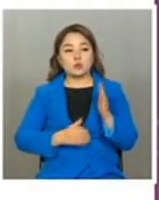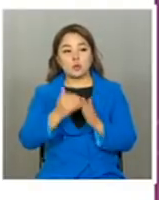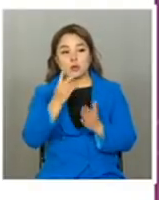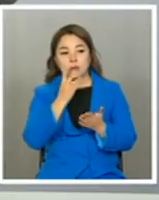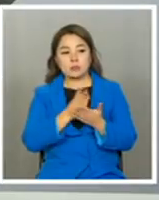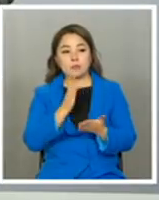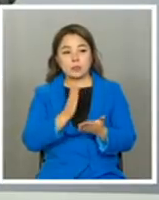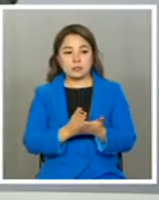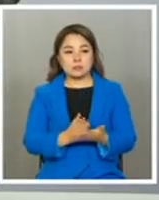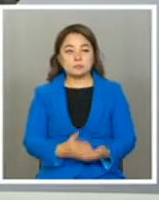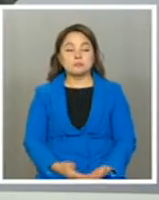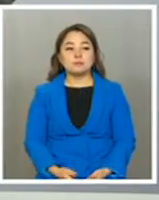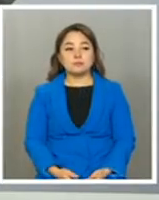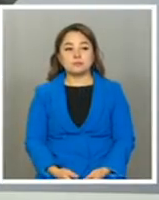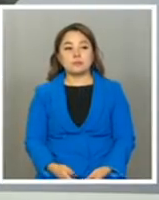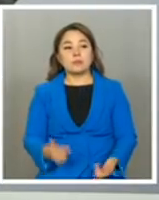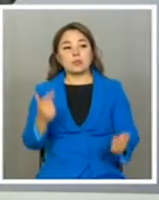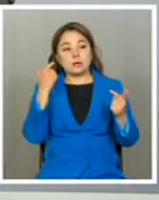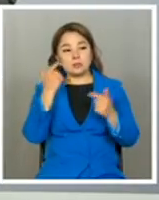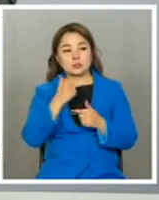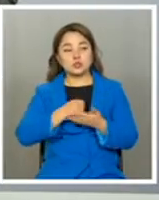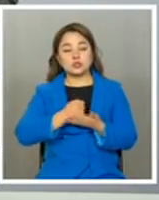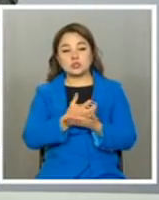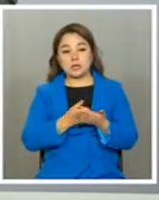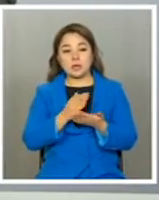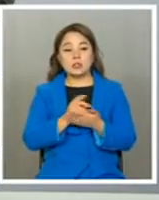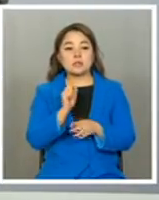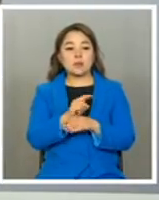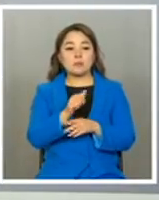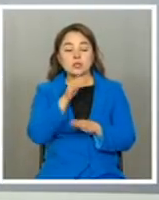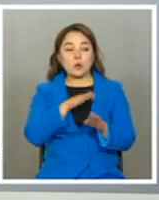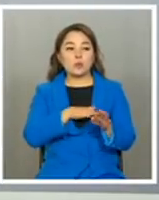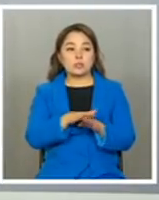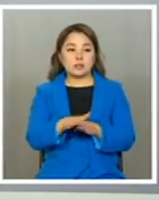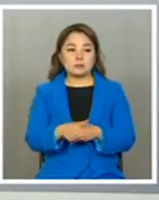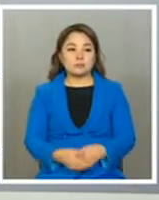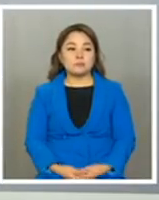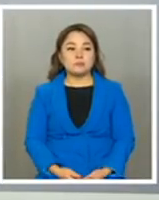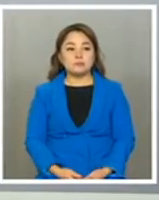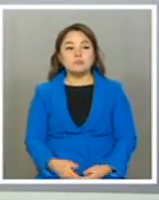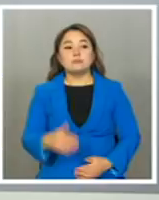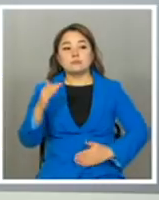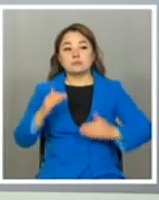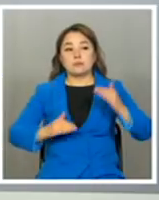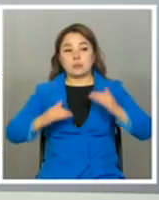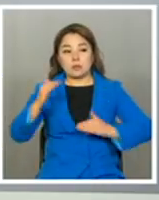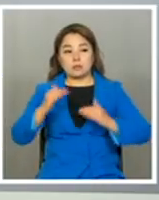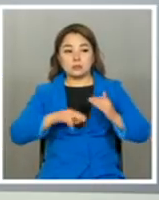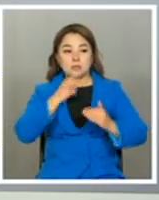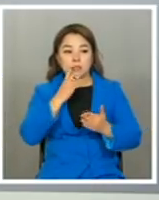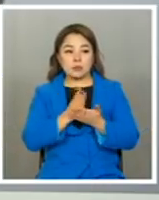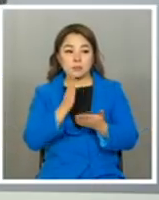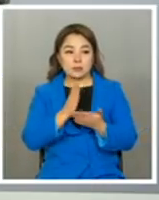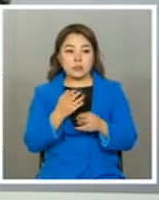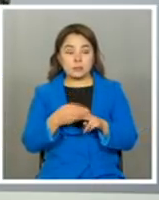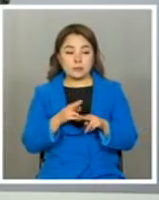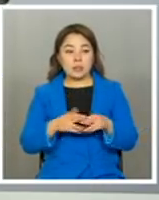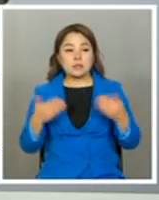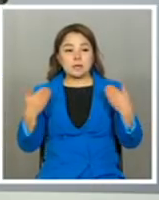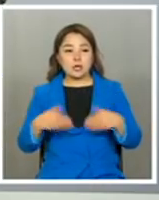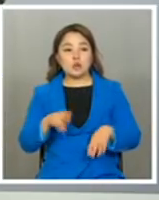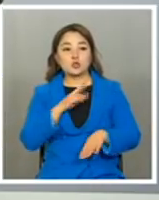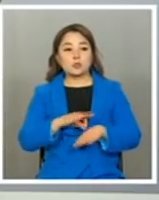екен. Білімімізді жинақтау үшін тапсырма орындап көрейік. Графиктерге назар аударып, дене